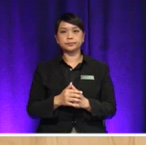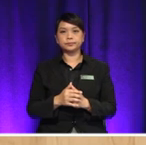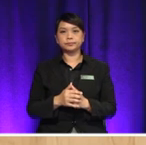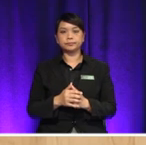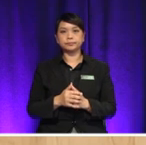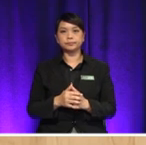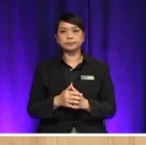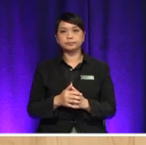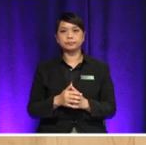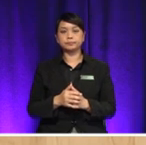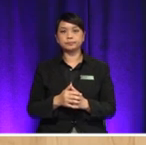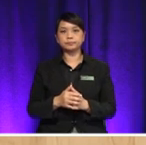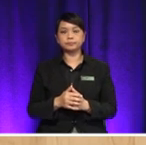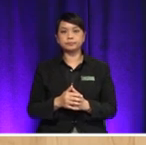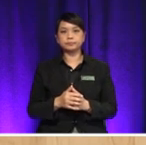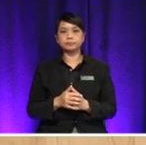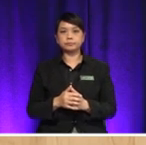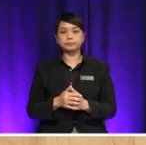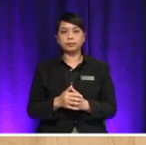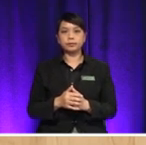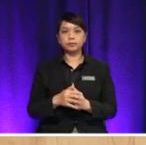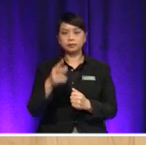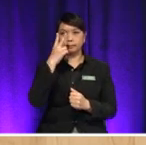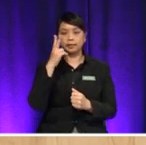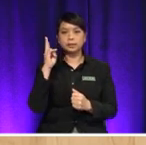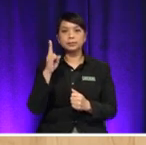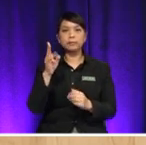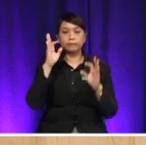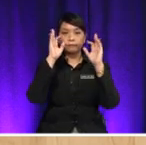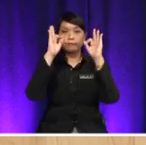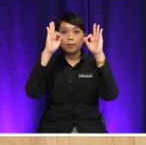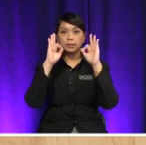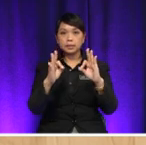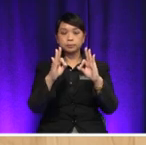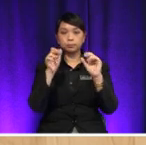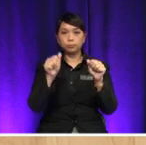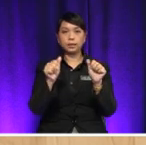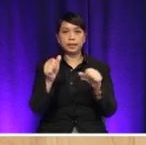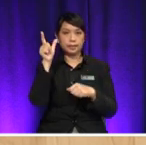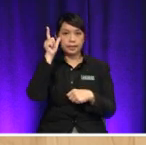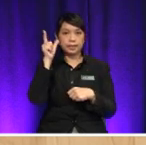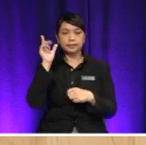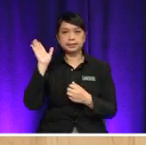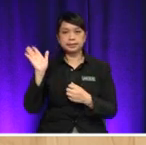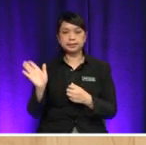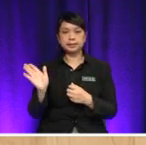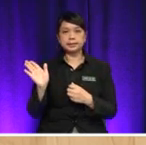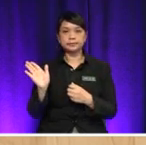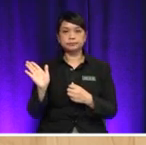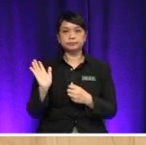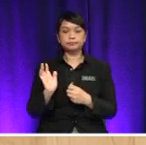bersamaan dengan quantity masa asas kita bahagiakan dengan quantity Sorry quantity masa tertentu